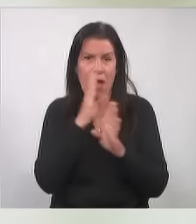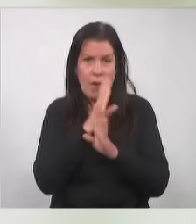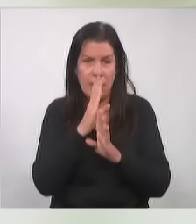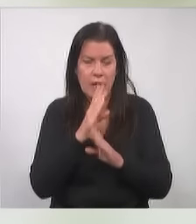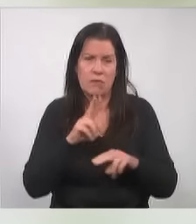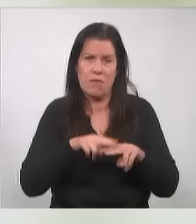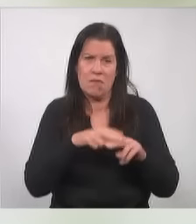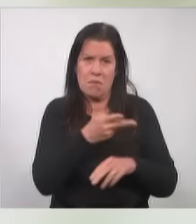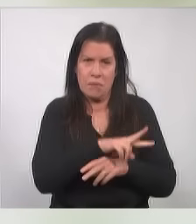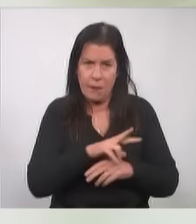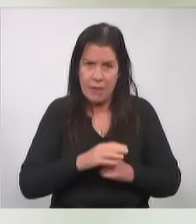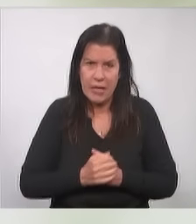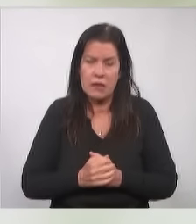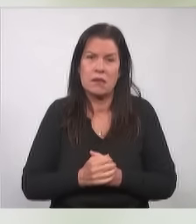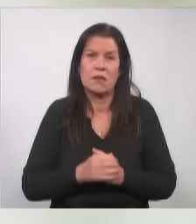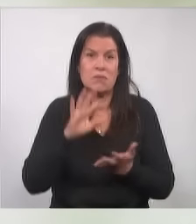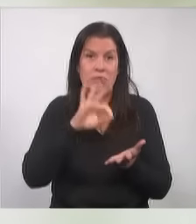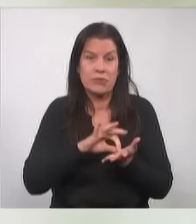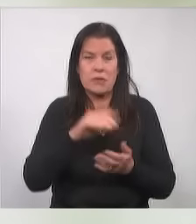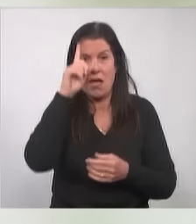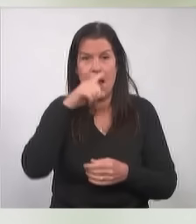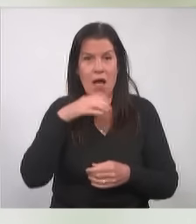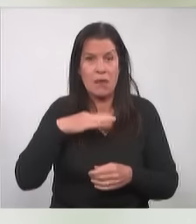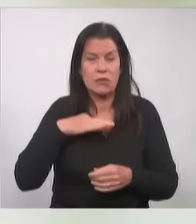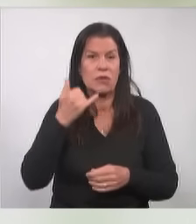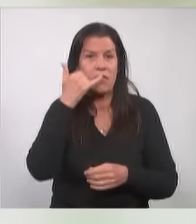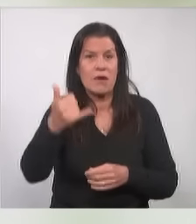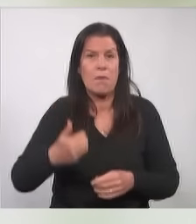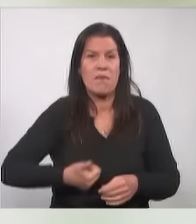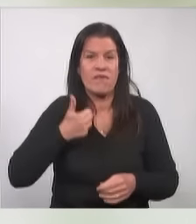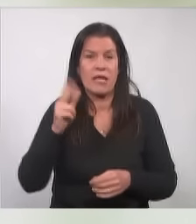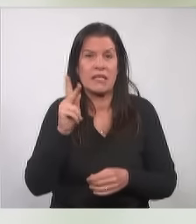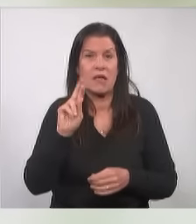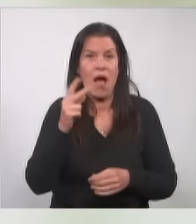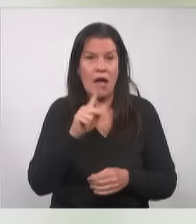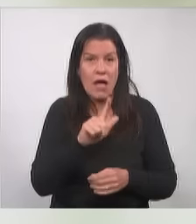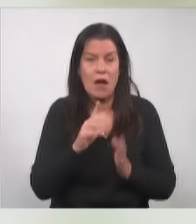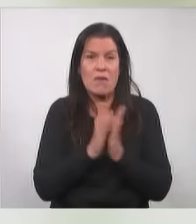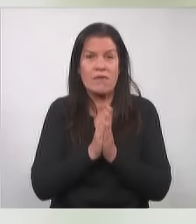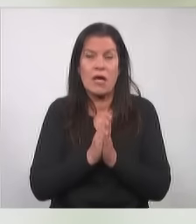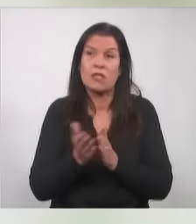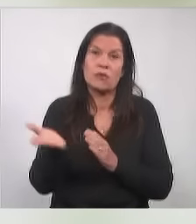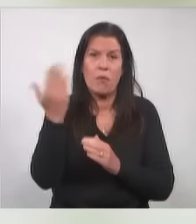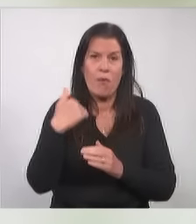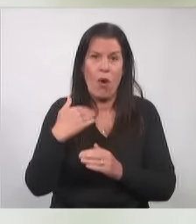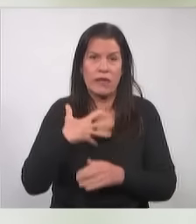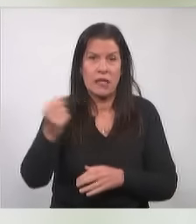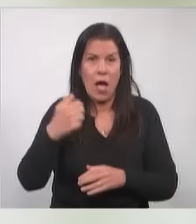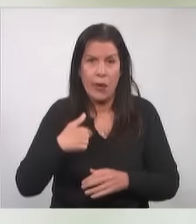ממש באותם דקות אבא מחייג למפקד הקרקל ומבקש ממנו לחזור לקחת אותו. ואנחנו חוזרים בעצם